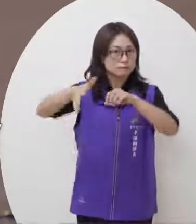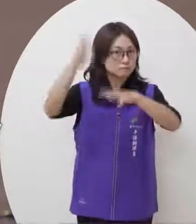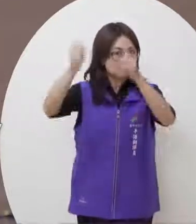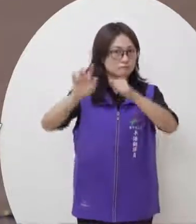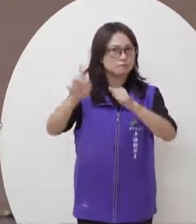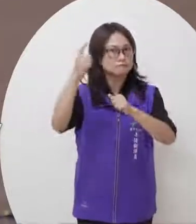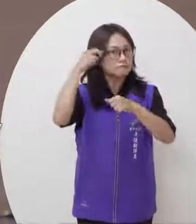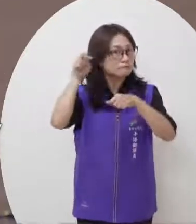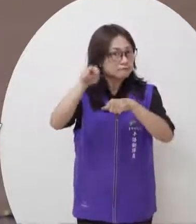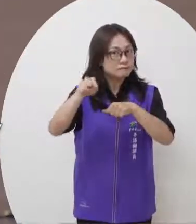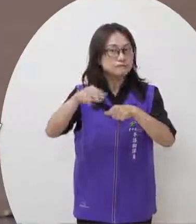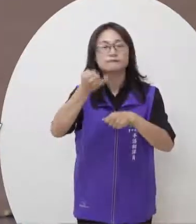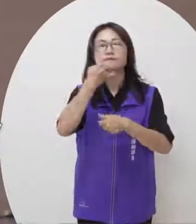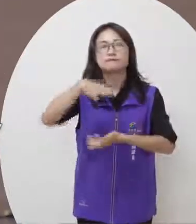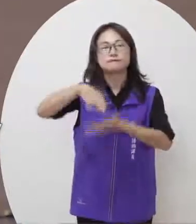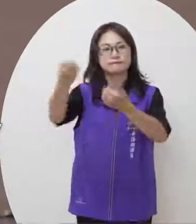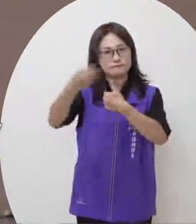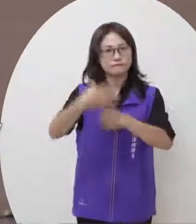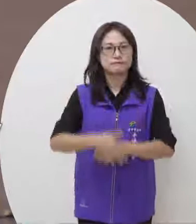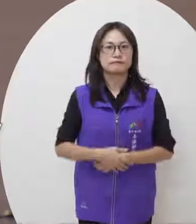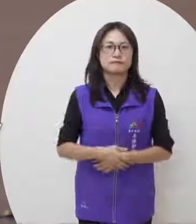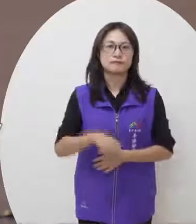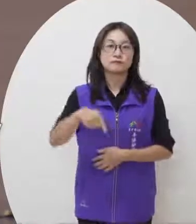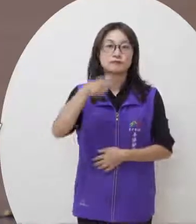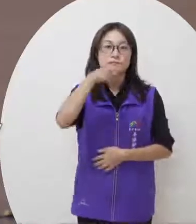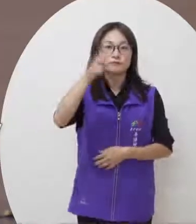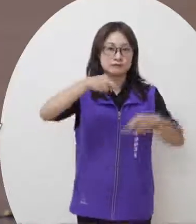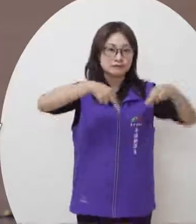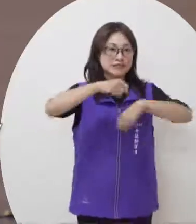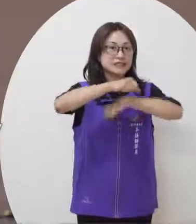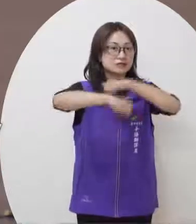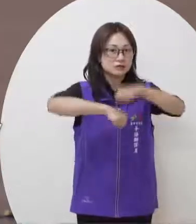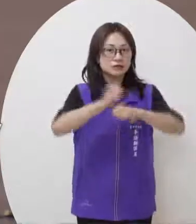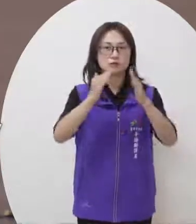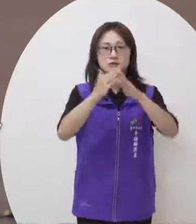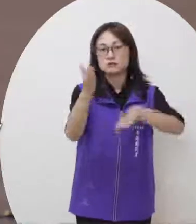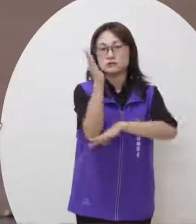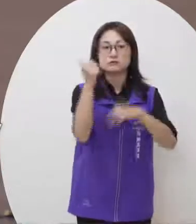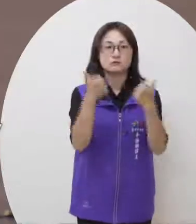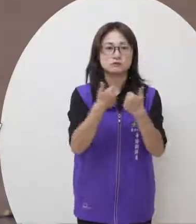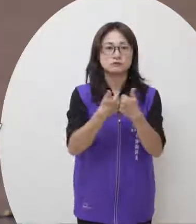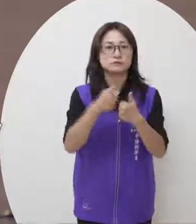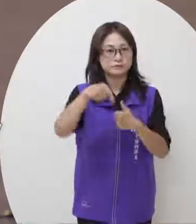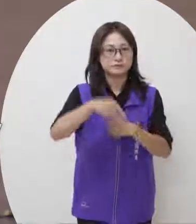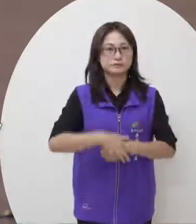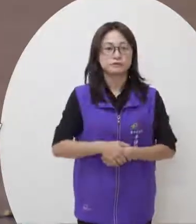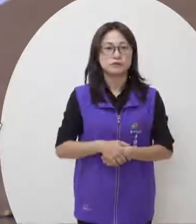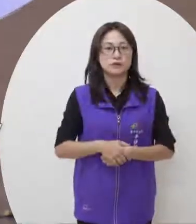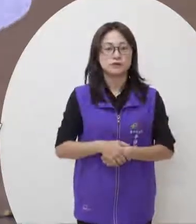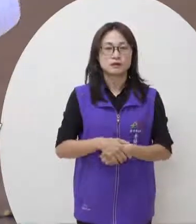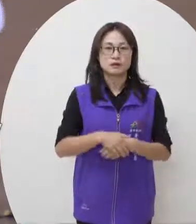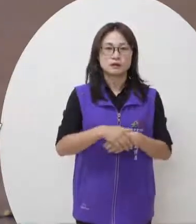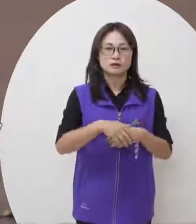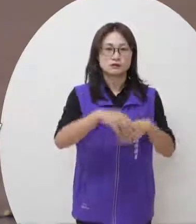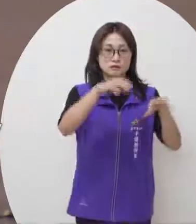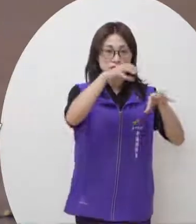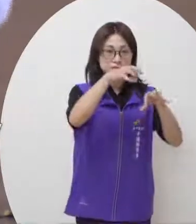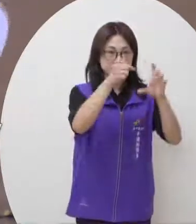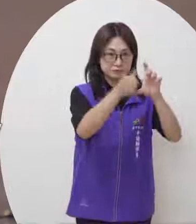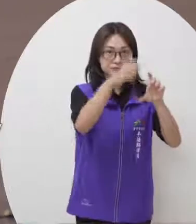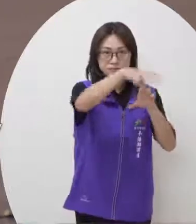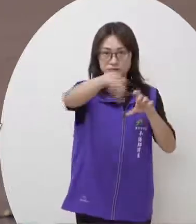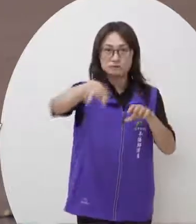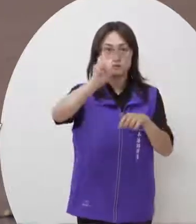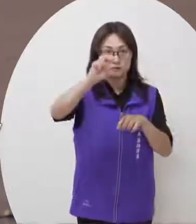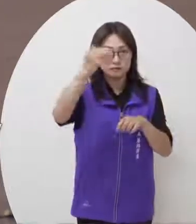报。所以这个就叫做行动市政会议。那这个行动市政会议29区轮流到当